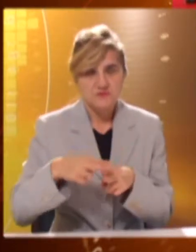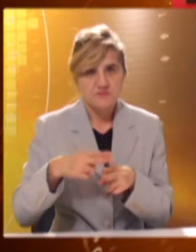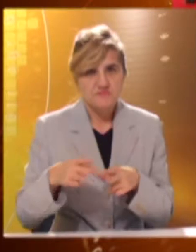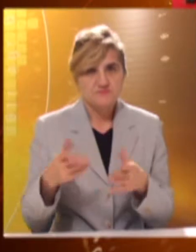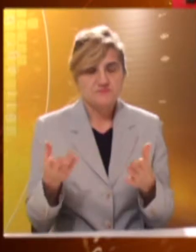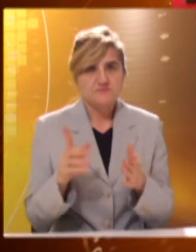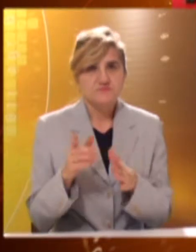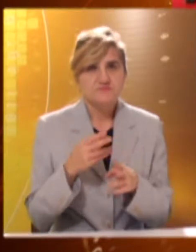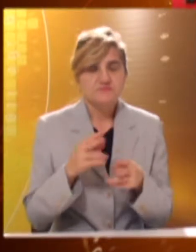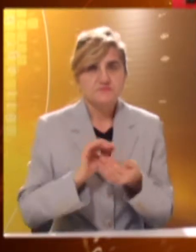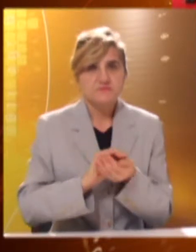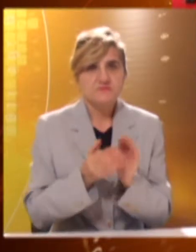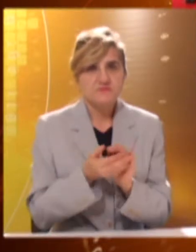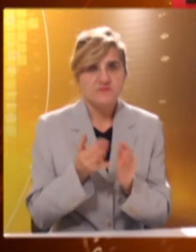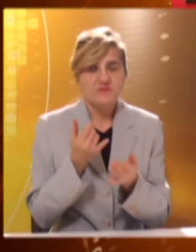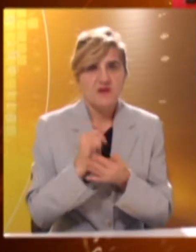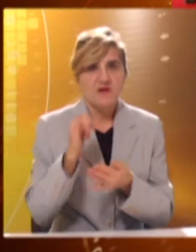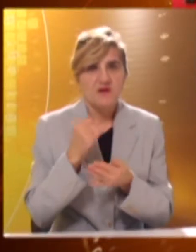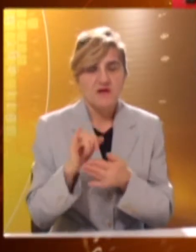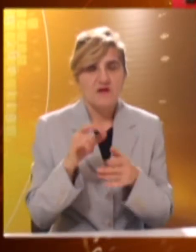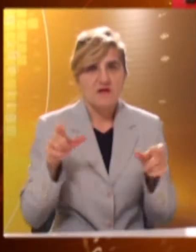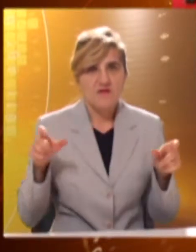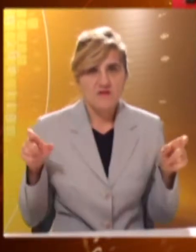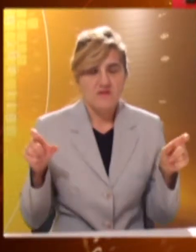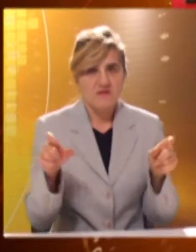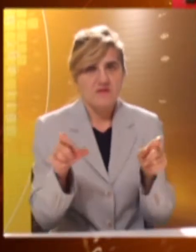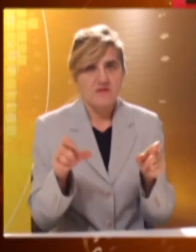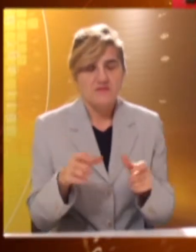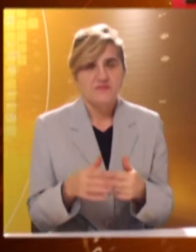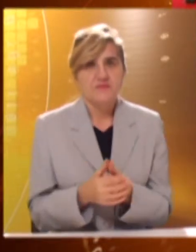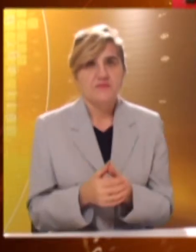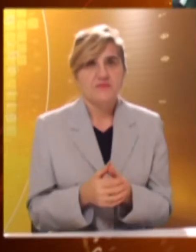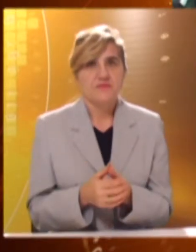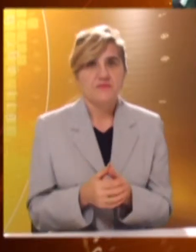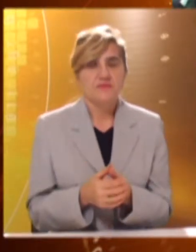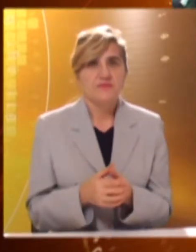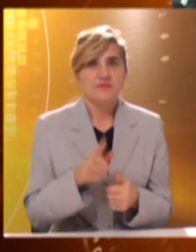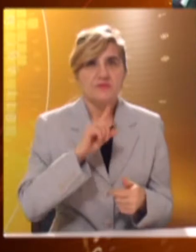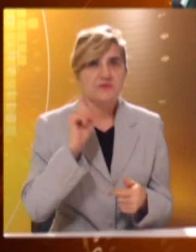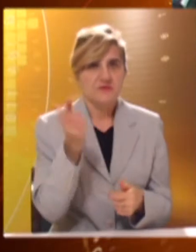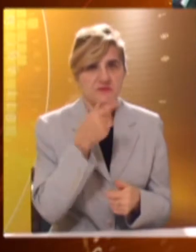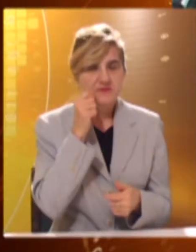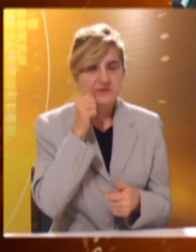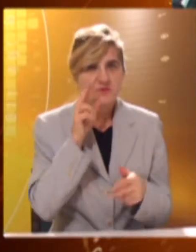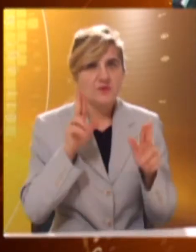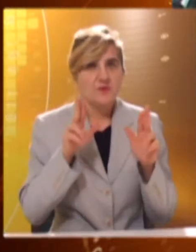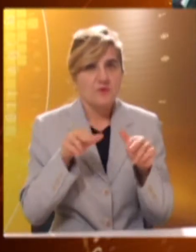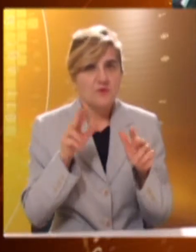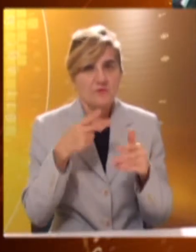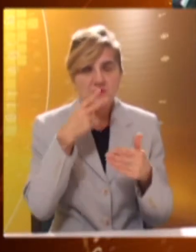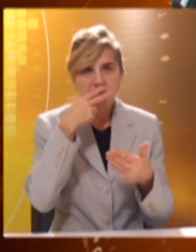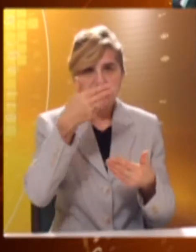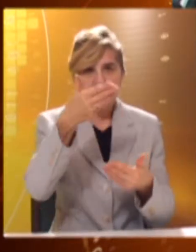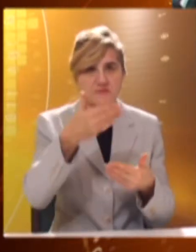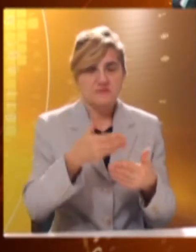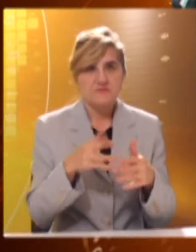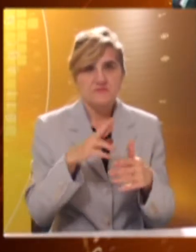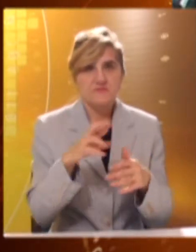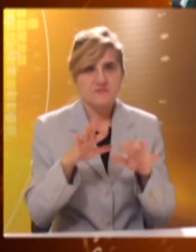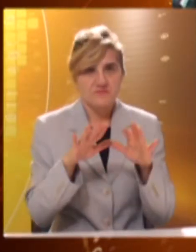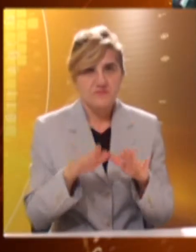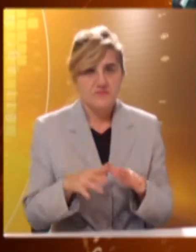dela, uklanjanje znači snega i leda na zaštićenom području parka Palića. Građani će biti u mogućnosti da se preko sajta JKP Čistoće